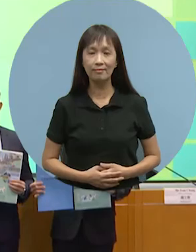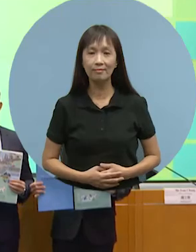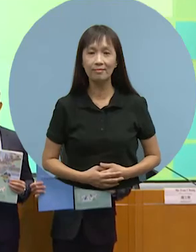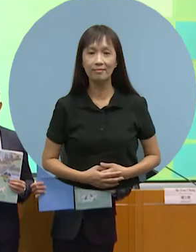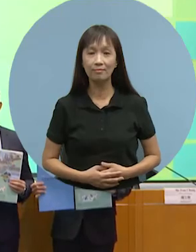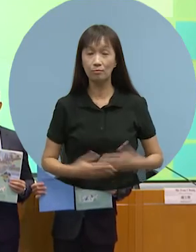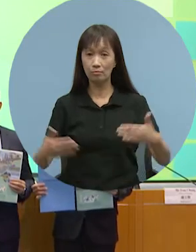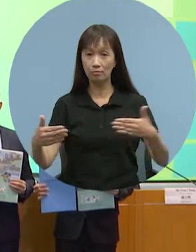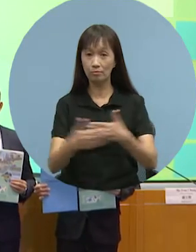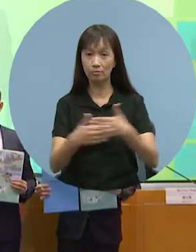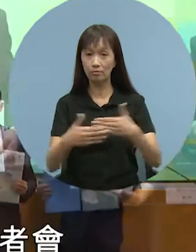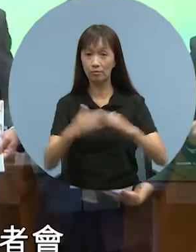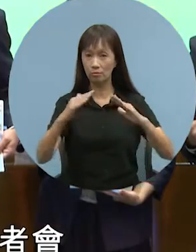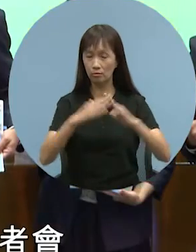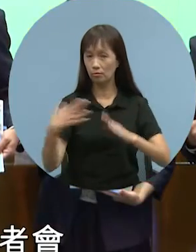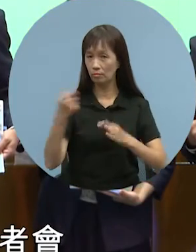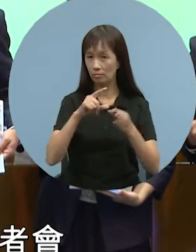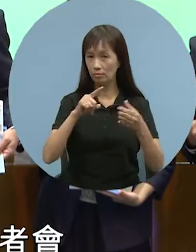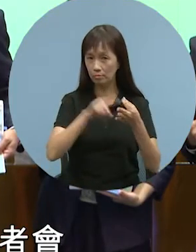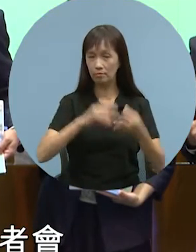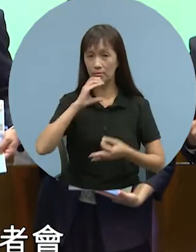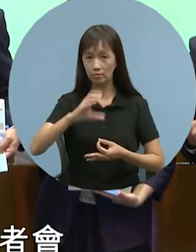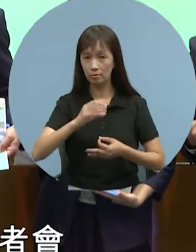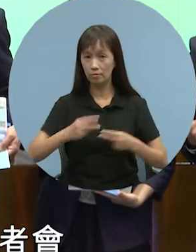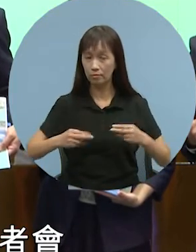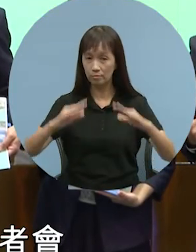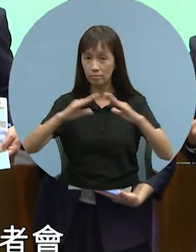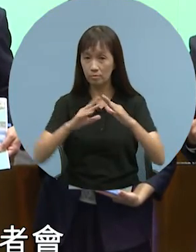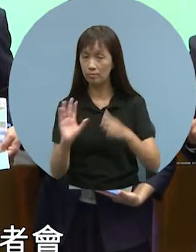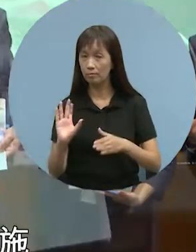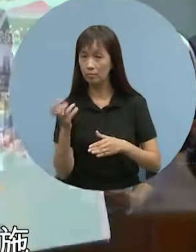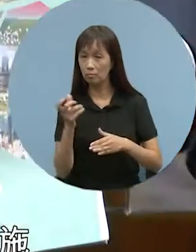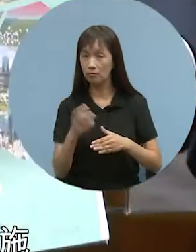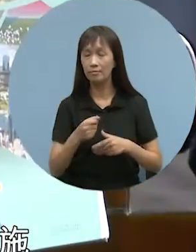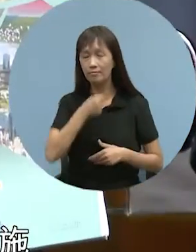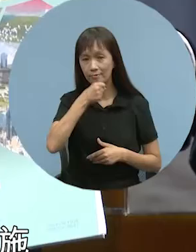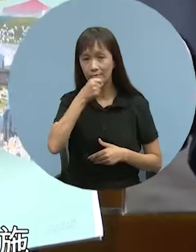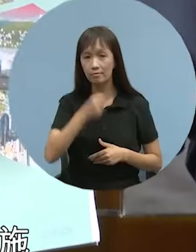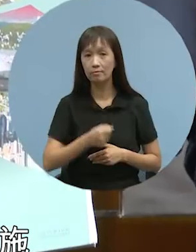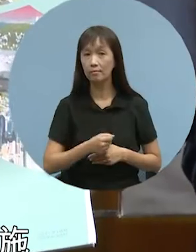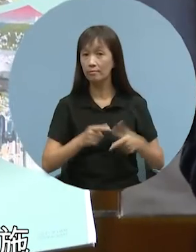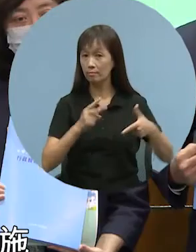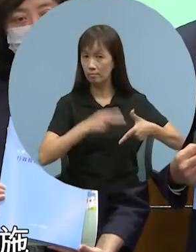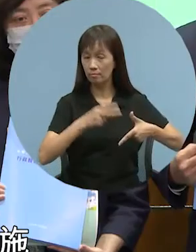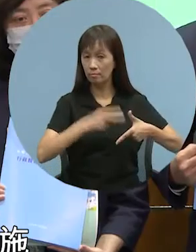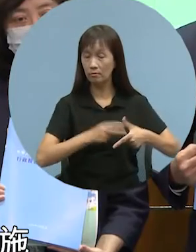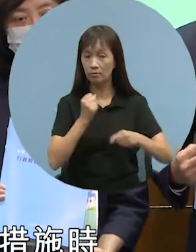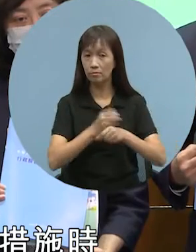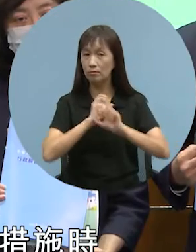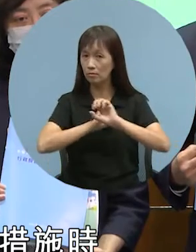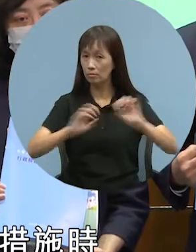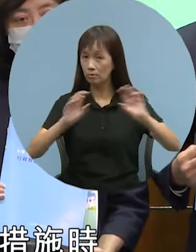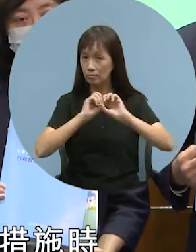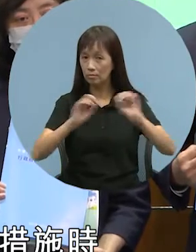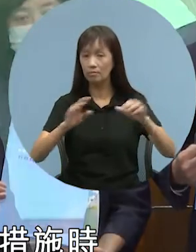运输及房屋局局长陈帆和发展局局长黄伟纶举行记者会，展述施政报告中的相关措施。